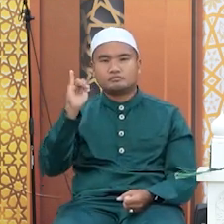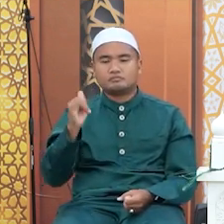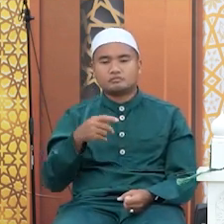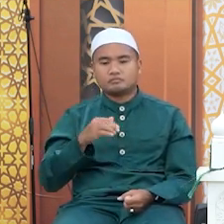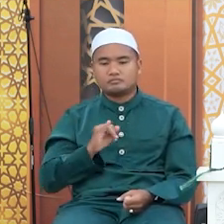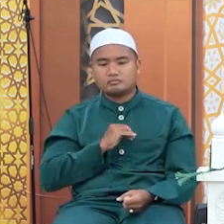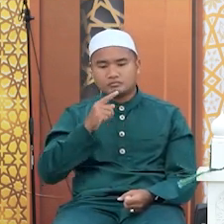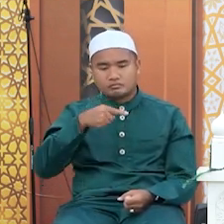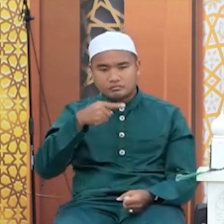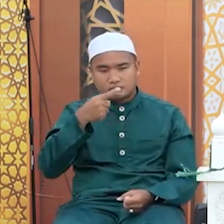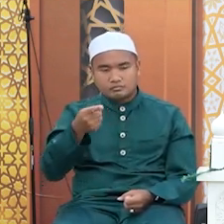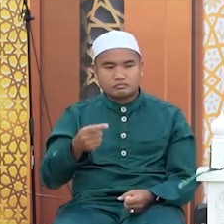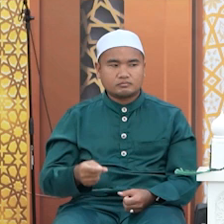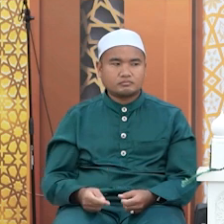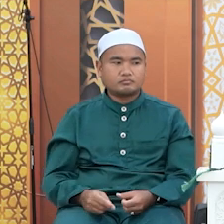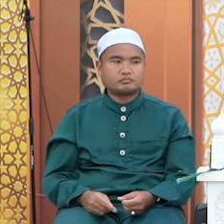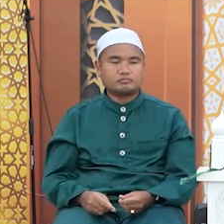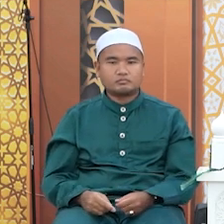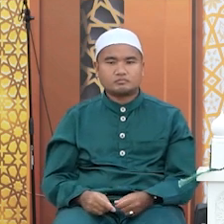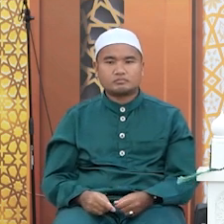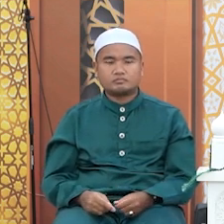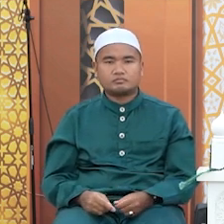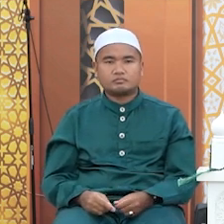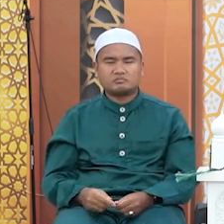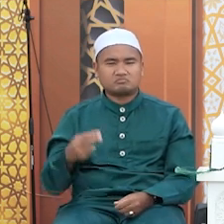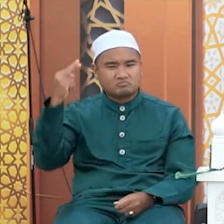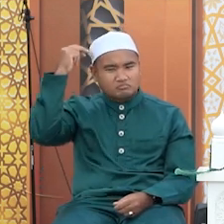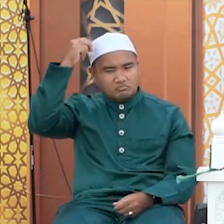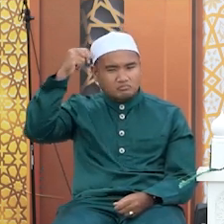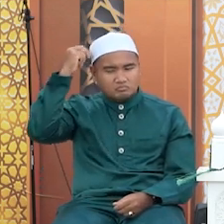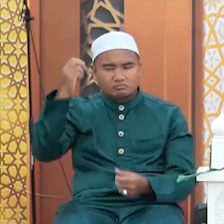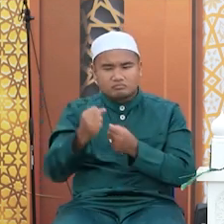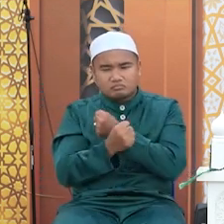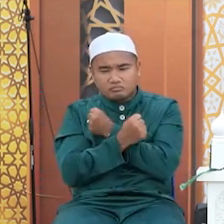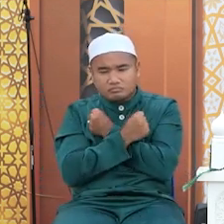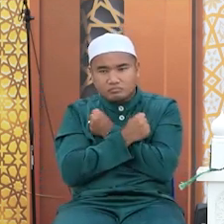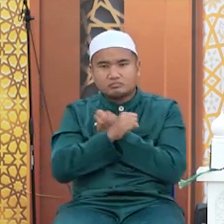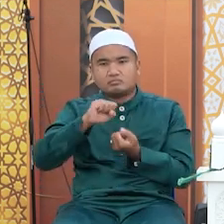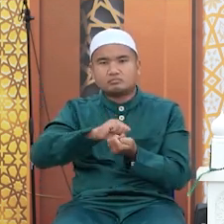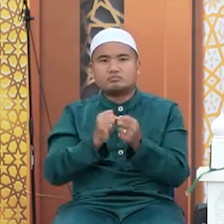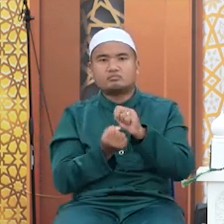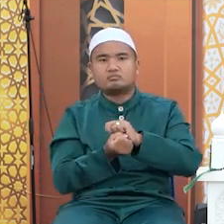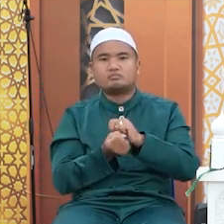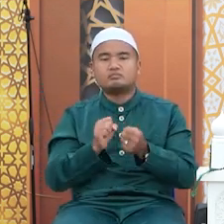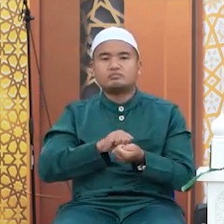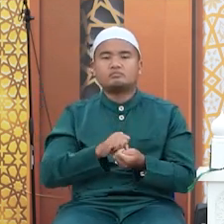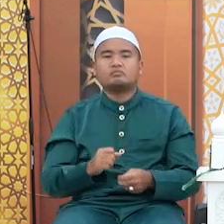Nabi tengok sahabat dia, Nabi sayang. Bila Nabi sayang, Nabi sebut, ya Muaz, inni